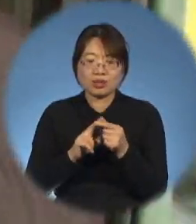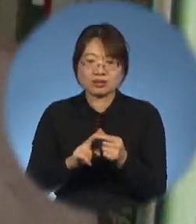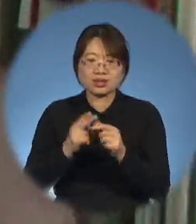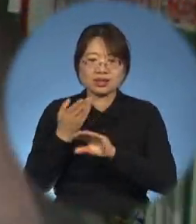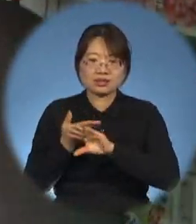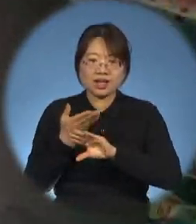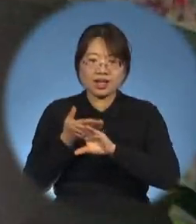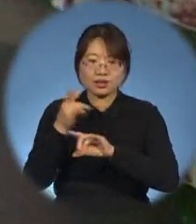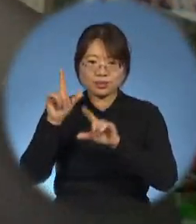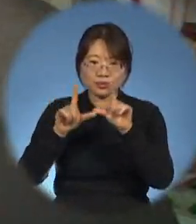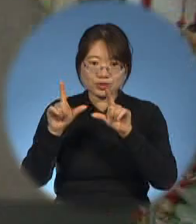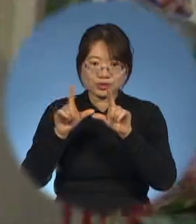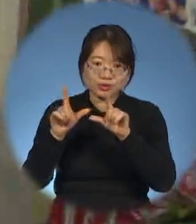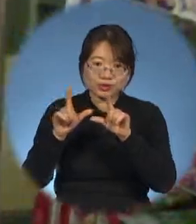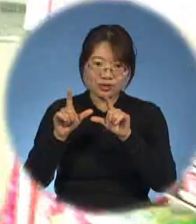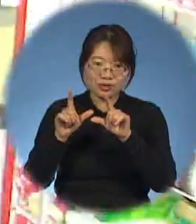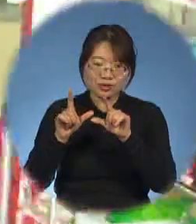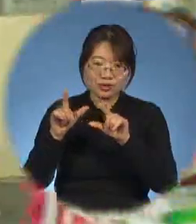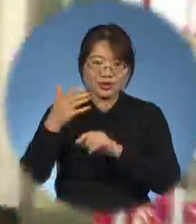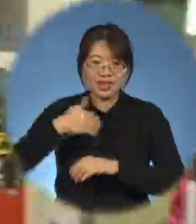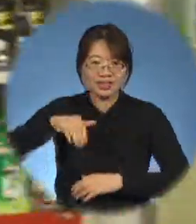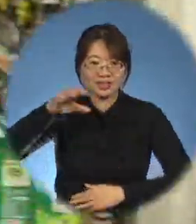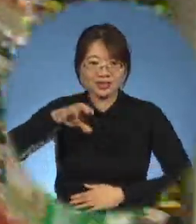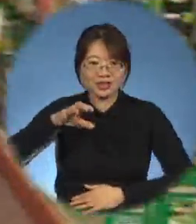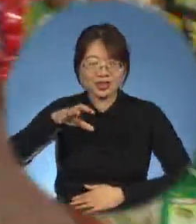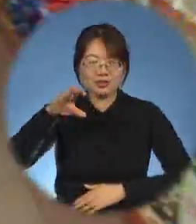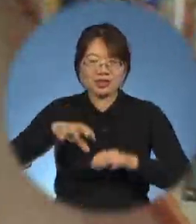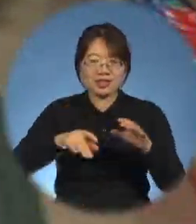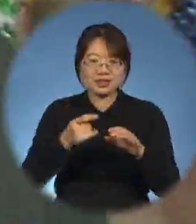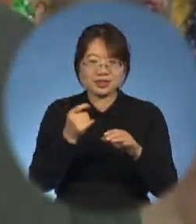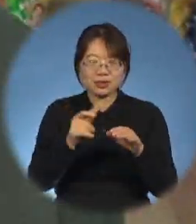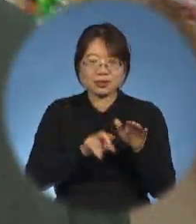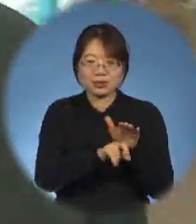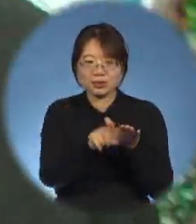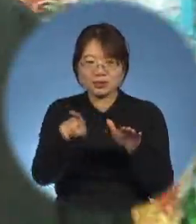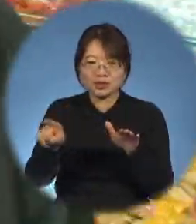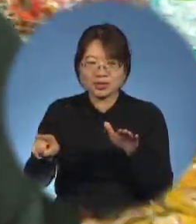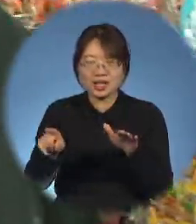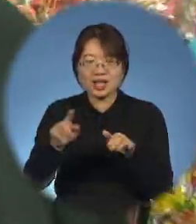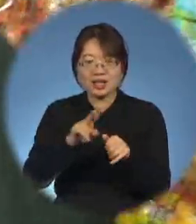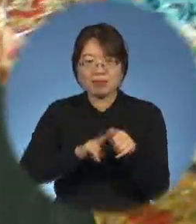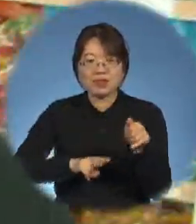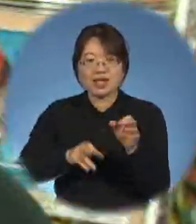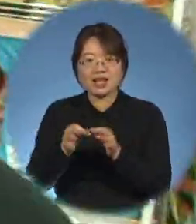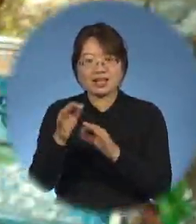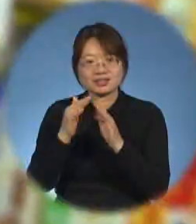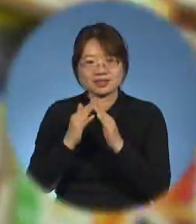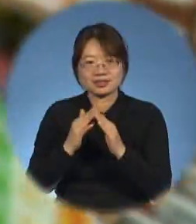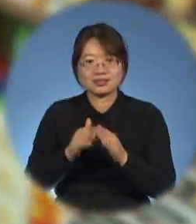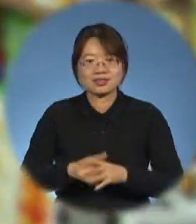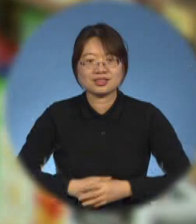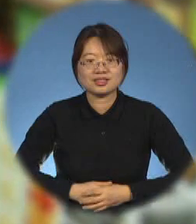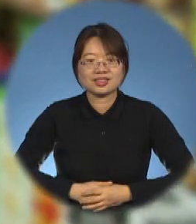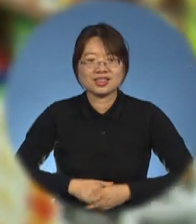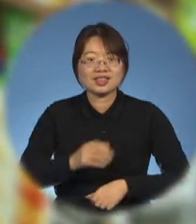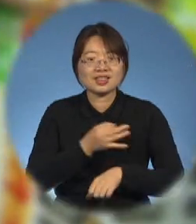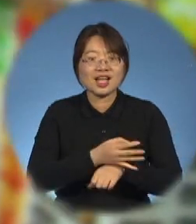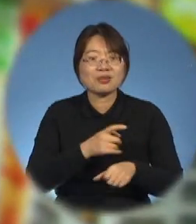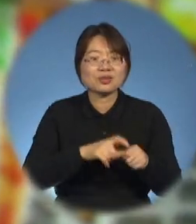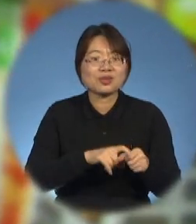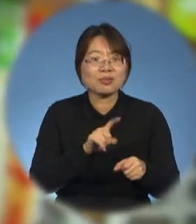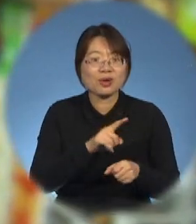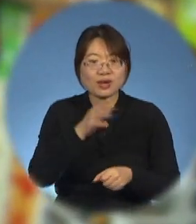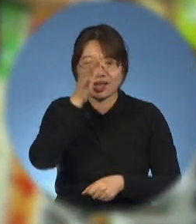다른 표정으로 행하는 것 마을에서 적은 벗어난 맞춥니다 모사 시려 고요